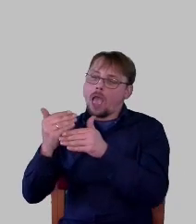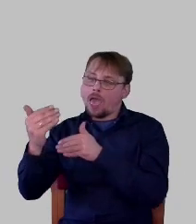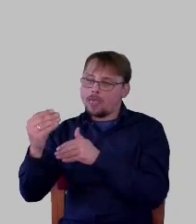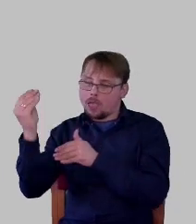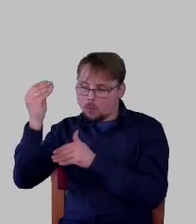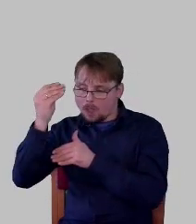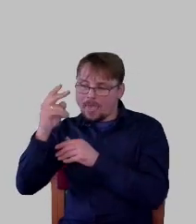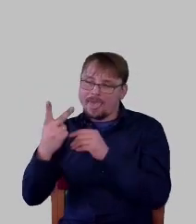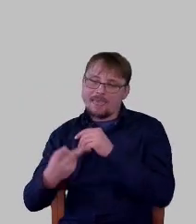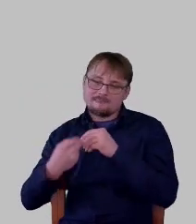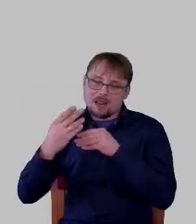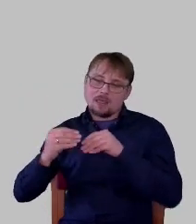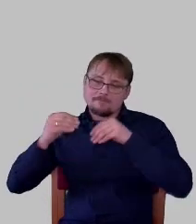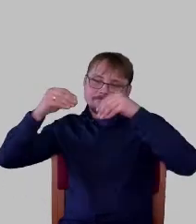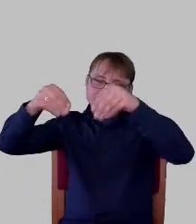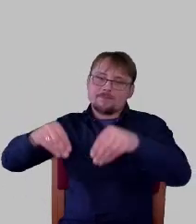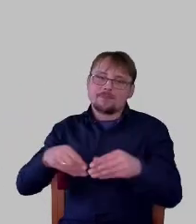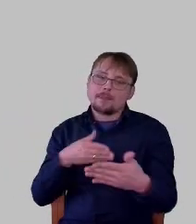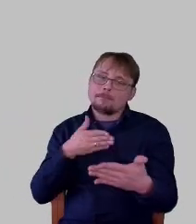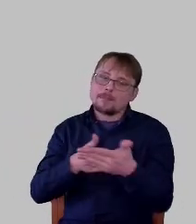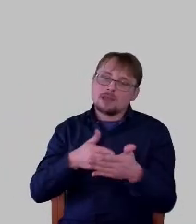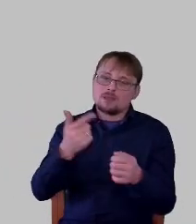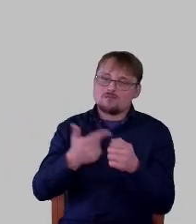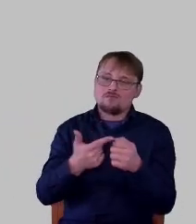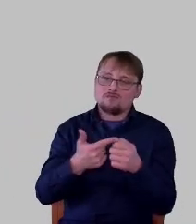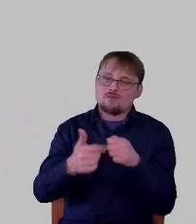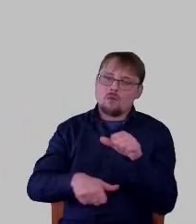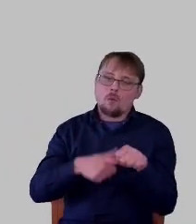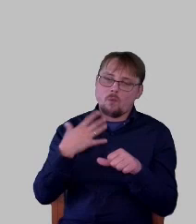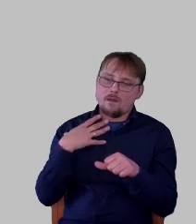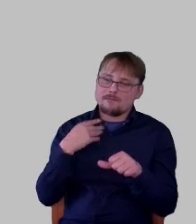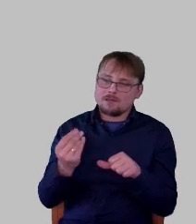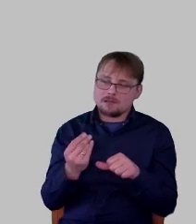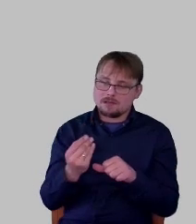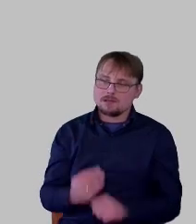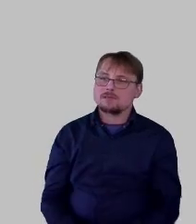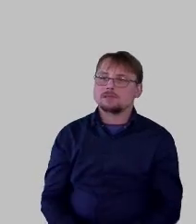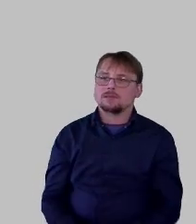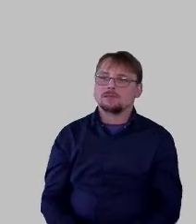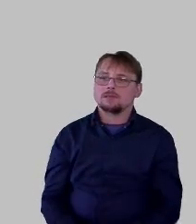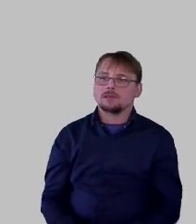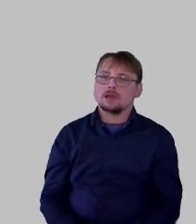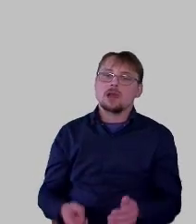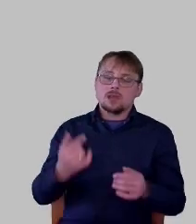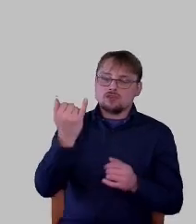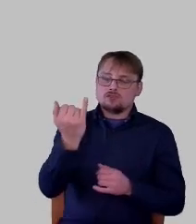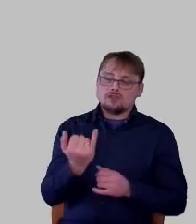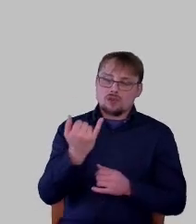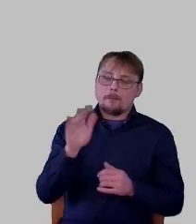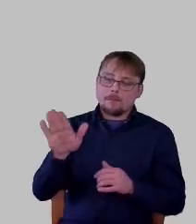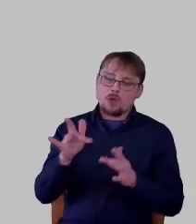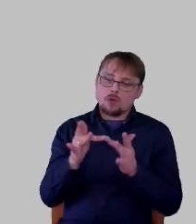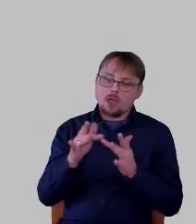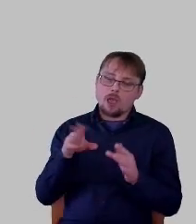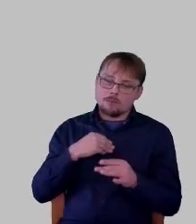edukacyjnym, czyli do ukończenia 20 roku życia uczeń posiadający orzeczenie o potrzebie kształcenia specjalnego może